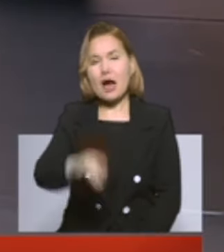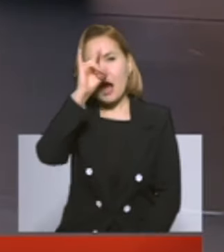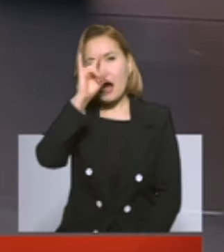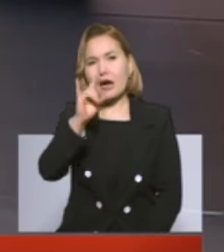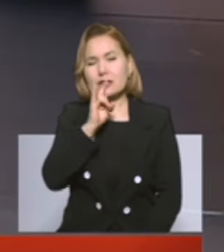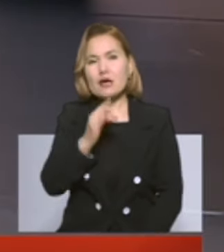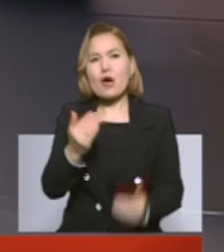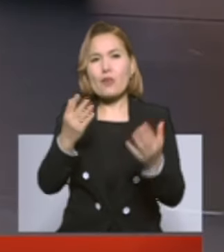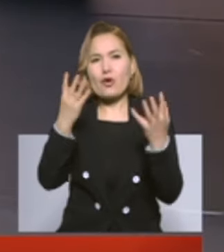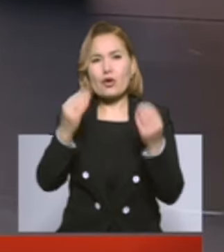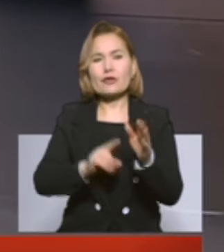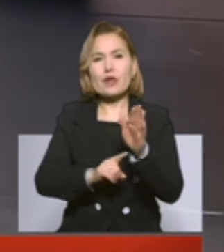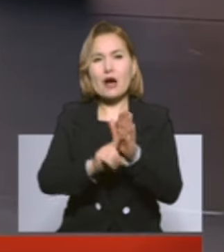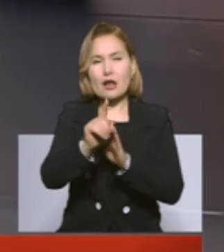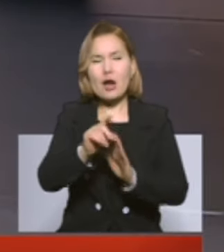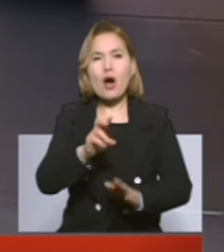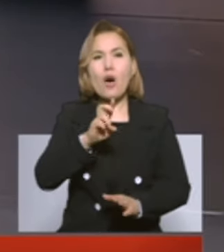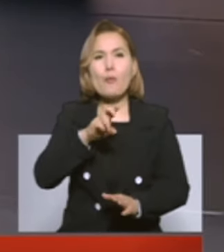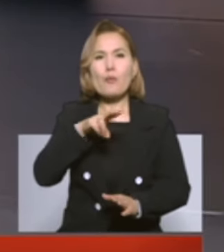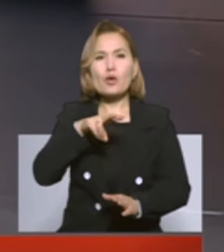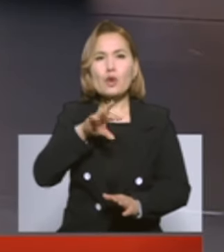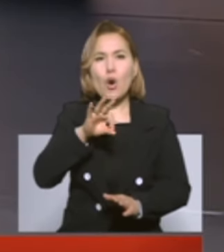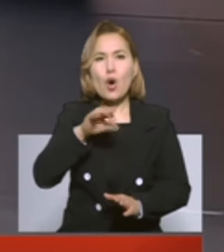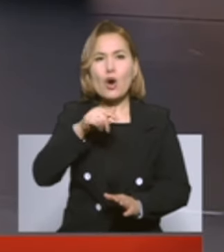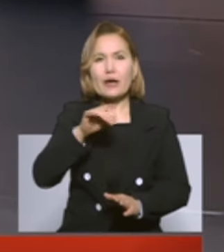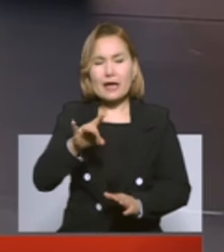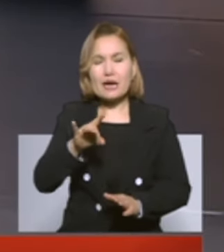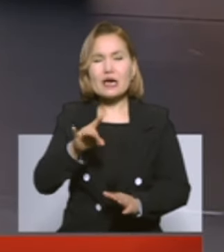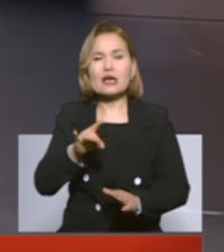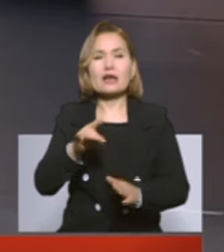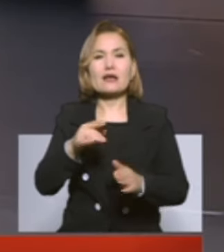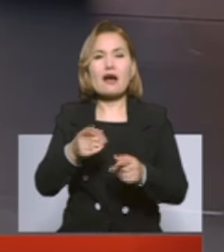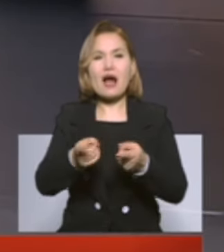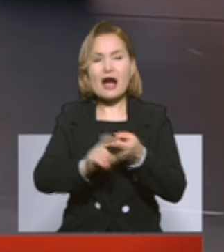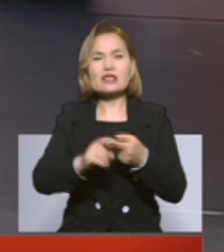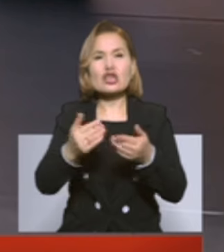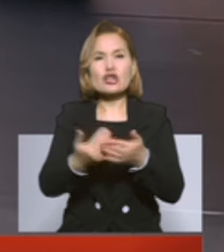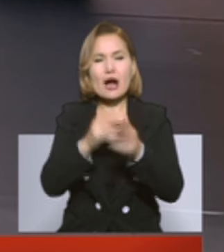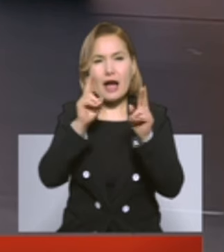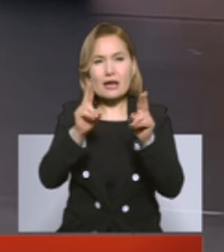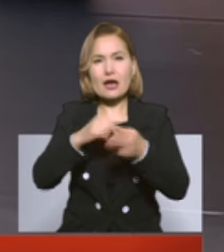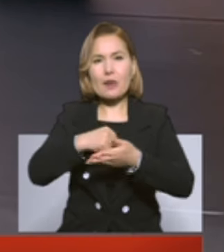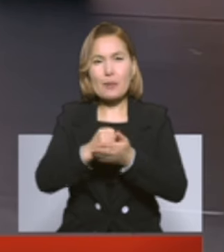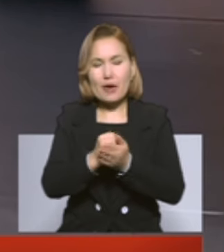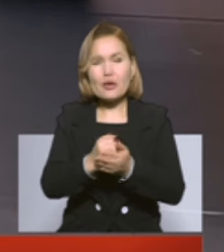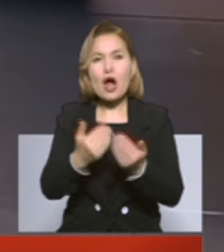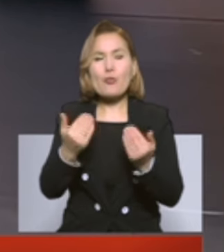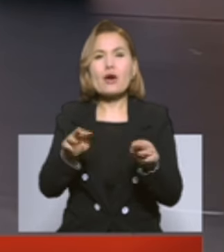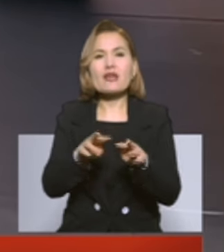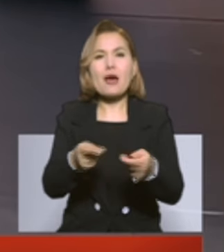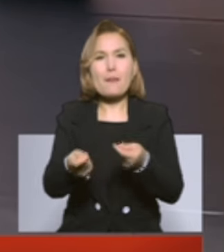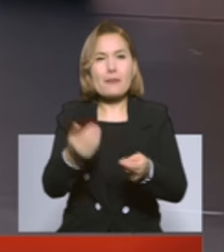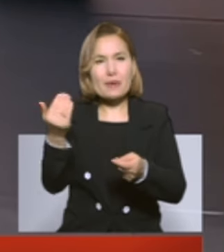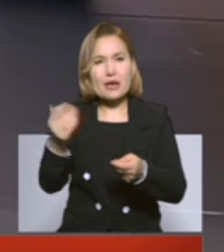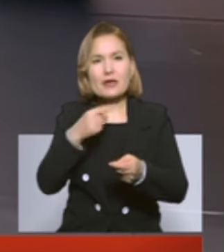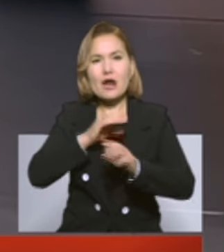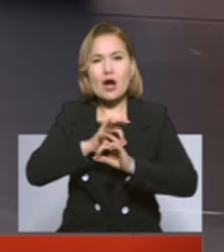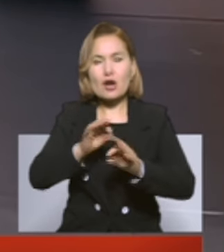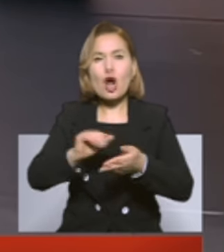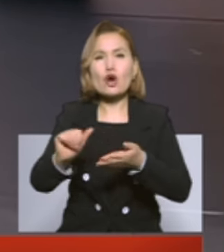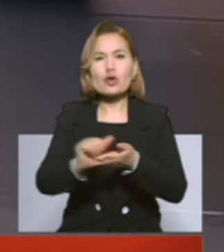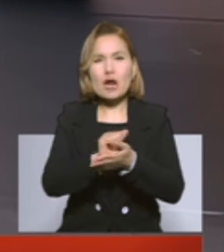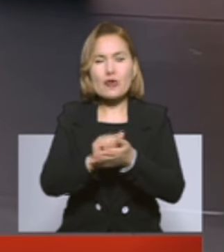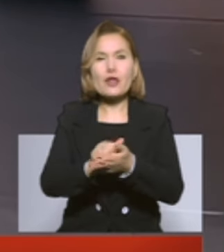Елімізде бүгіннен баста блогерлерге қатысты жаңа ереже күшіне енеді. Мәдениет және ақпарат министрі Аида Балаеваның сөзінше,